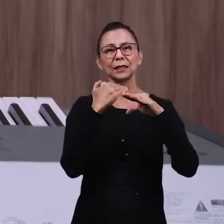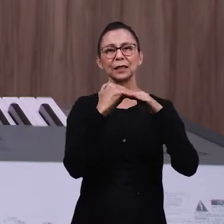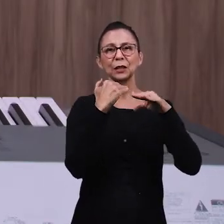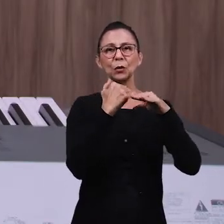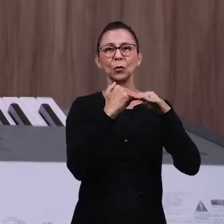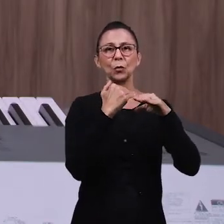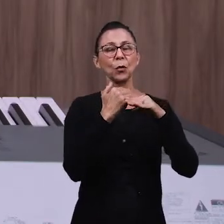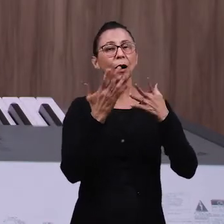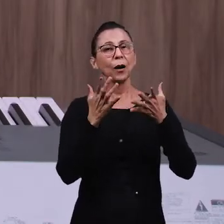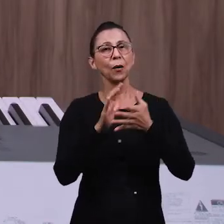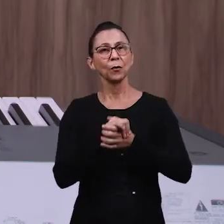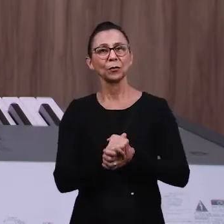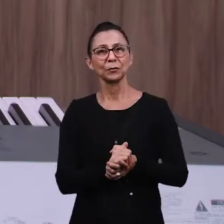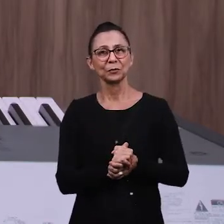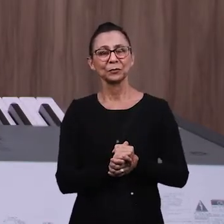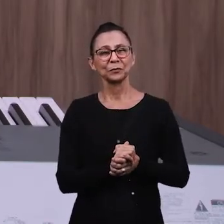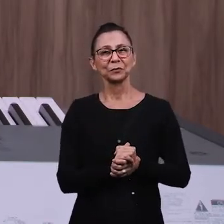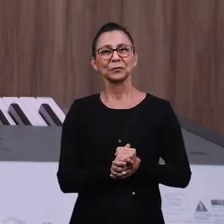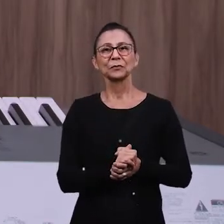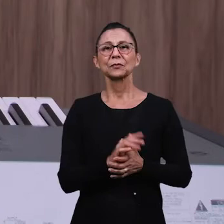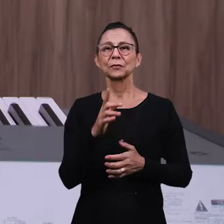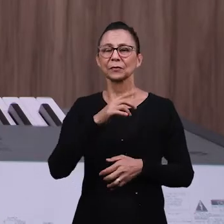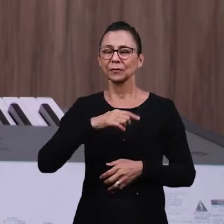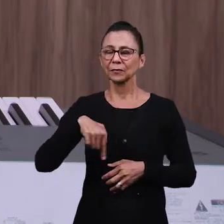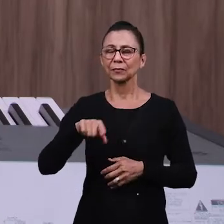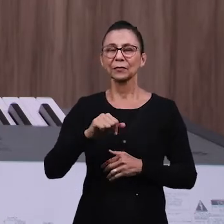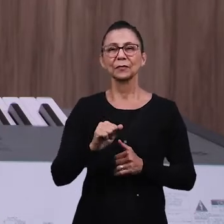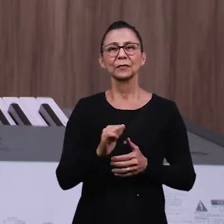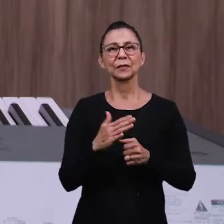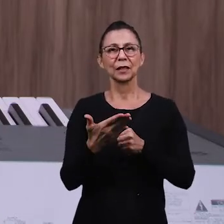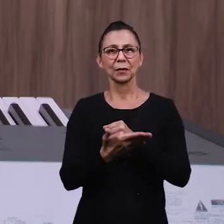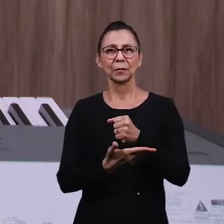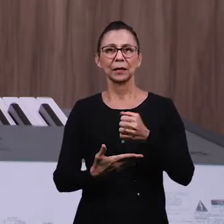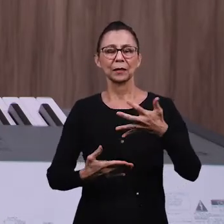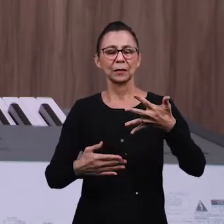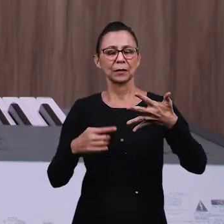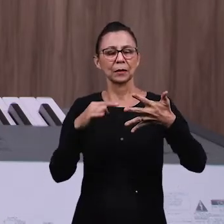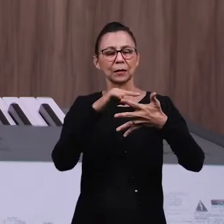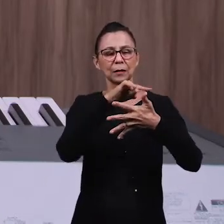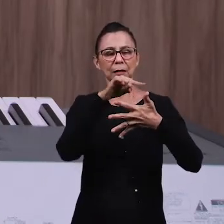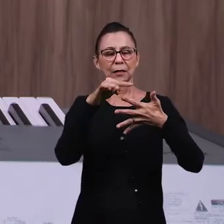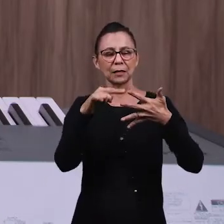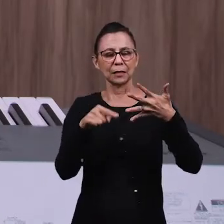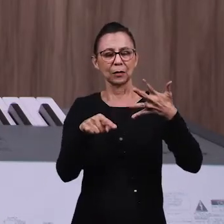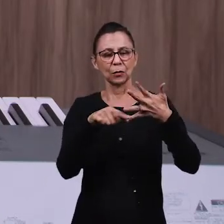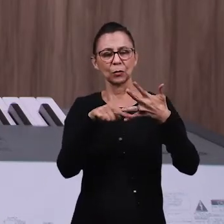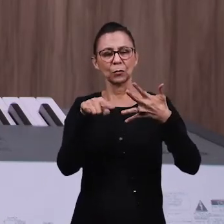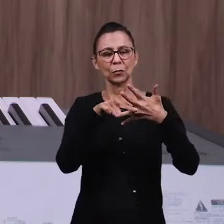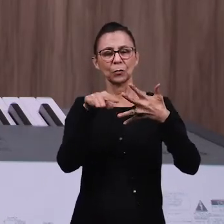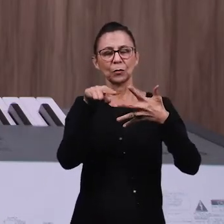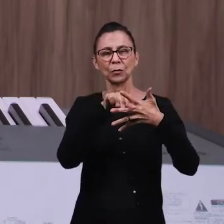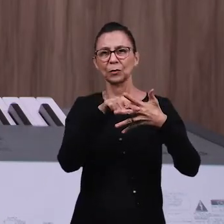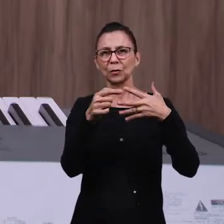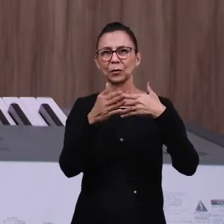de sol, c'est une clé de sol dans tout le monde. Et donc, le pentagramme aussi, cinq lignes, cinq espaces, n'importe